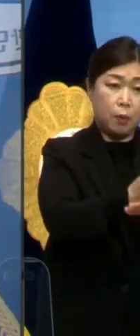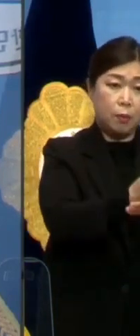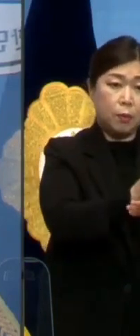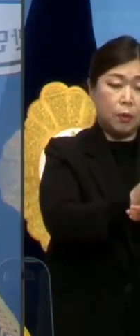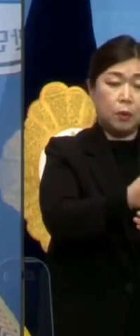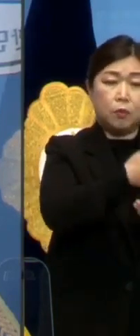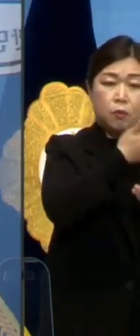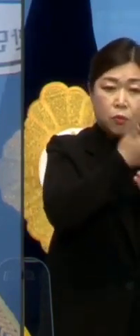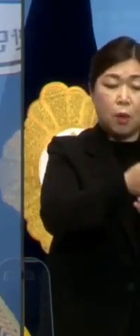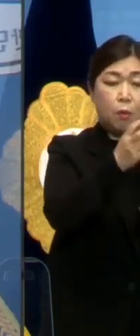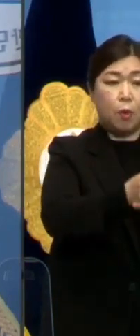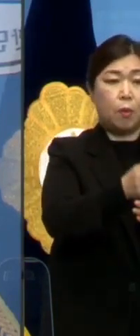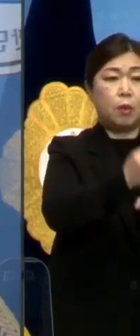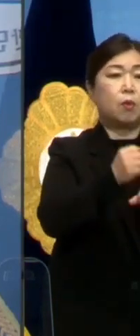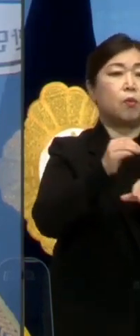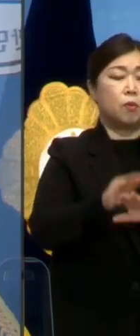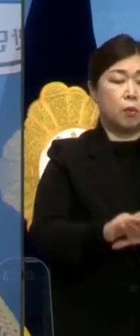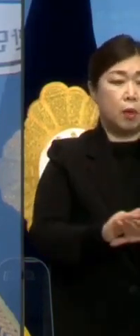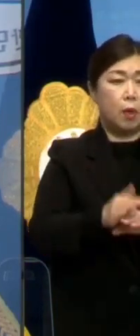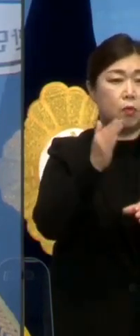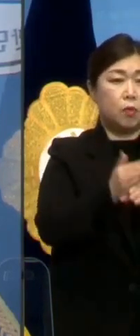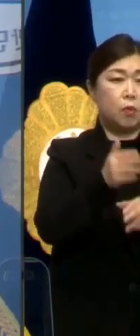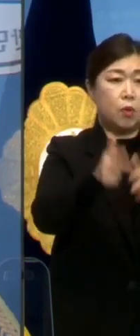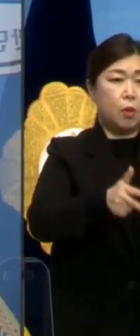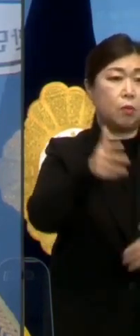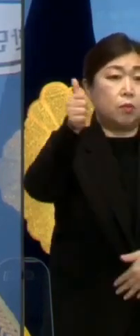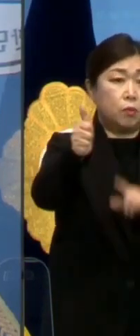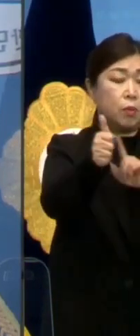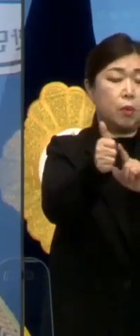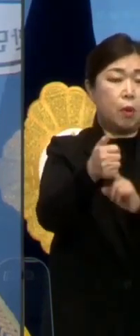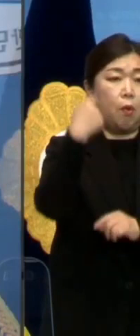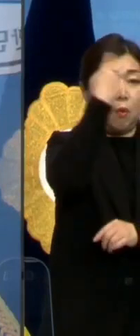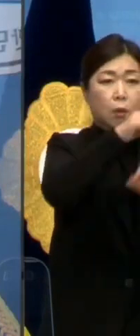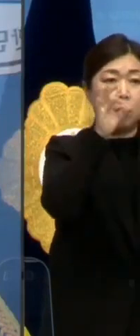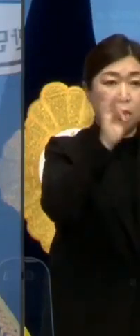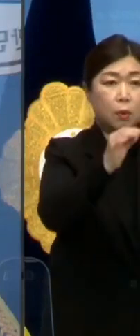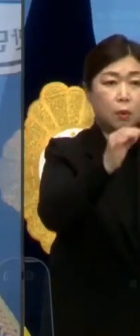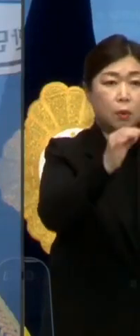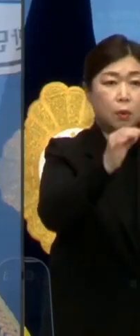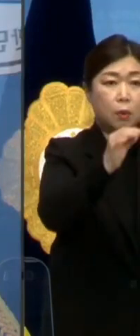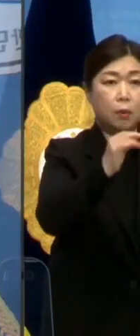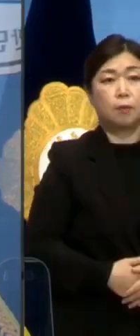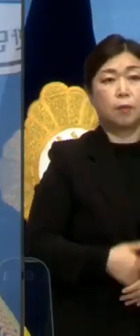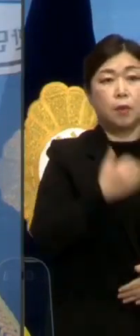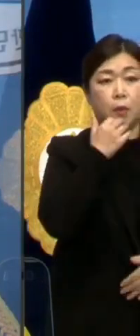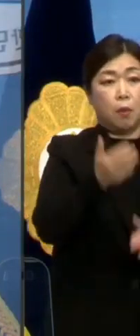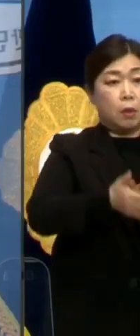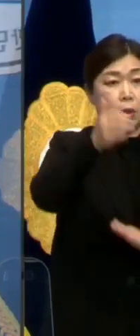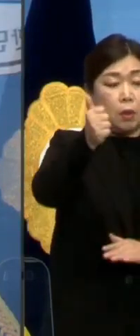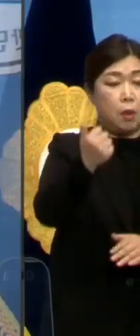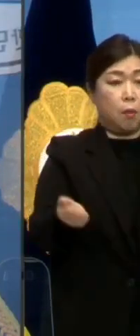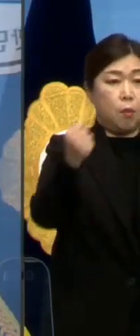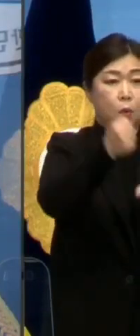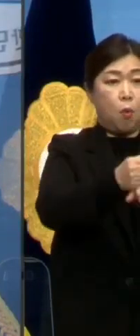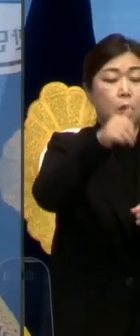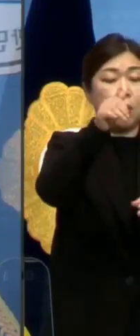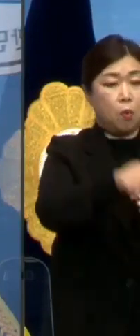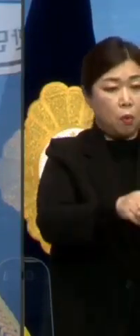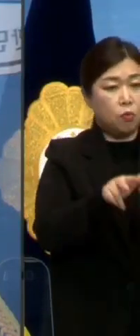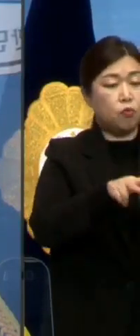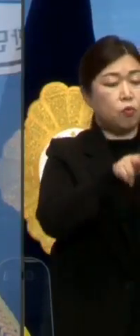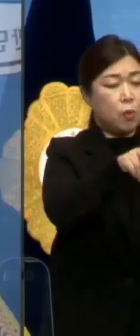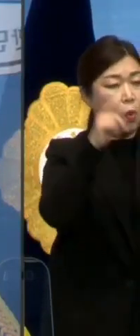앞두고 중기부 수장인 박영선 장관이 보이지 않습니다. 서울시장 보궐선거 출마 여부를